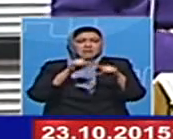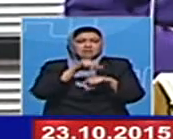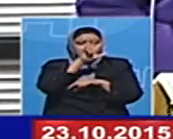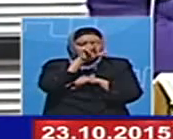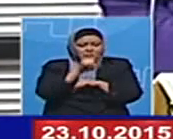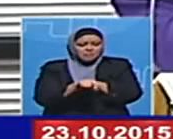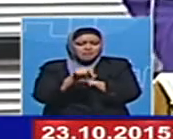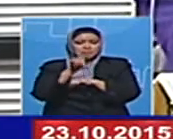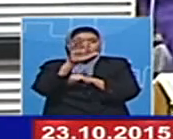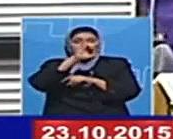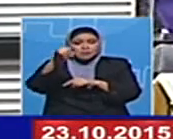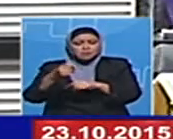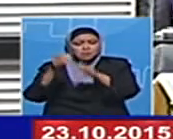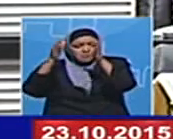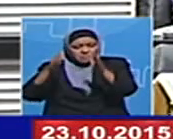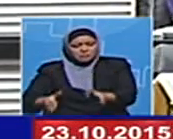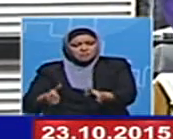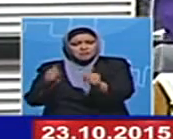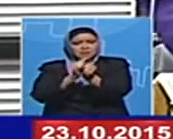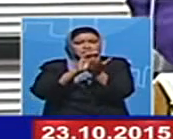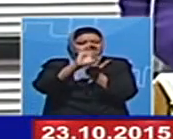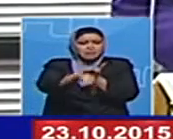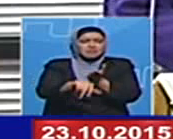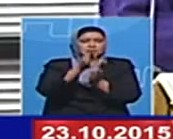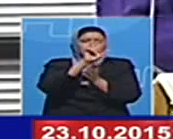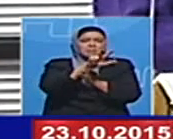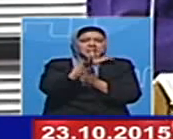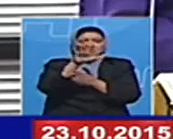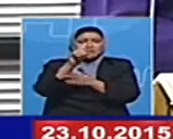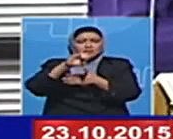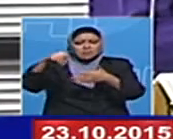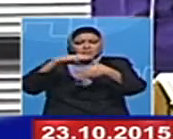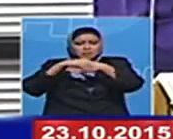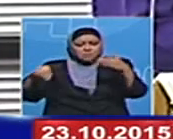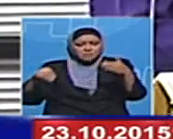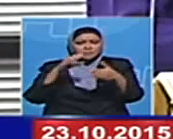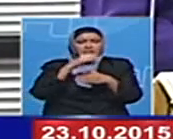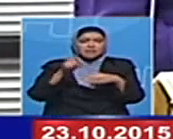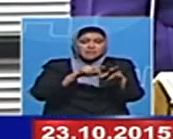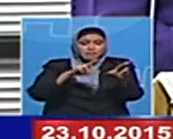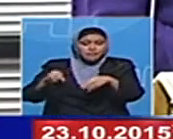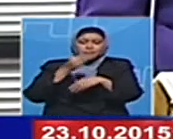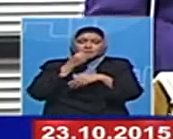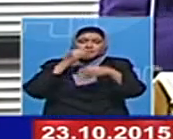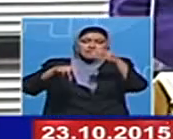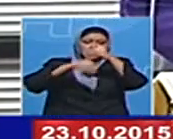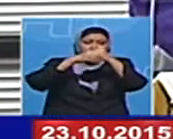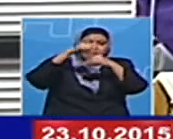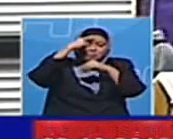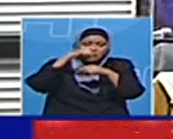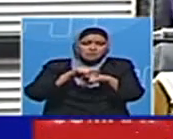pelajar dengan peruntukan rm50 juta Selain itu rancangan makanan tambahan yang